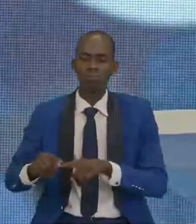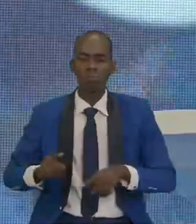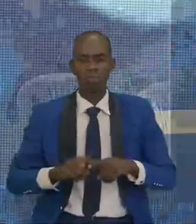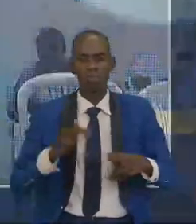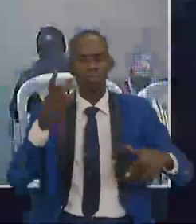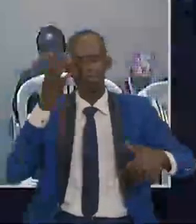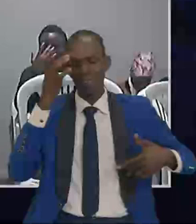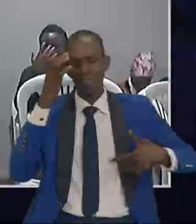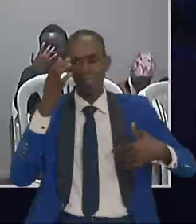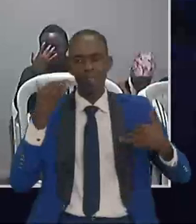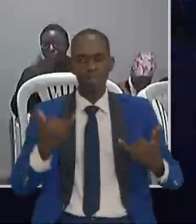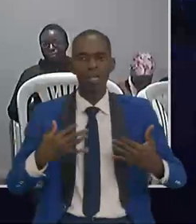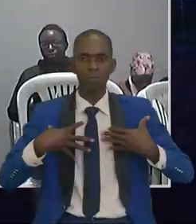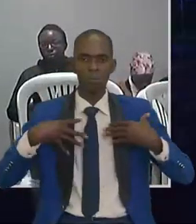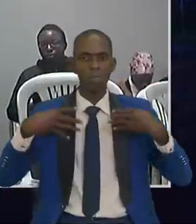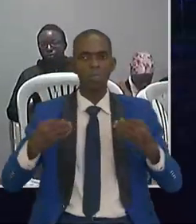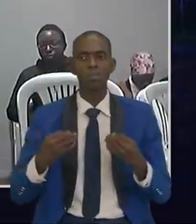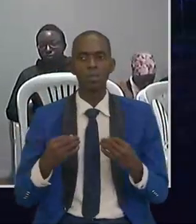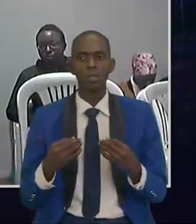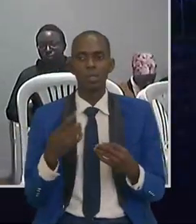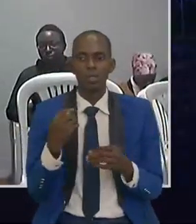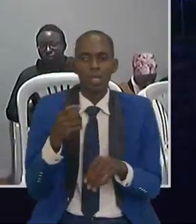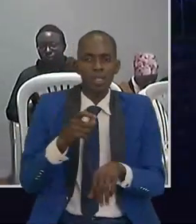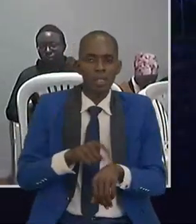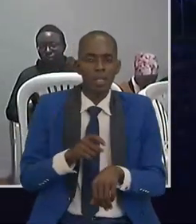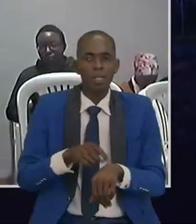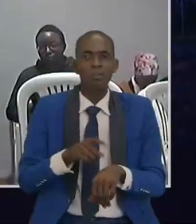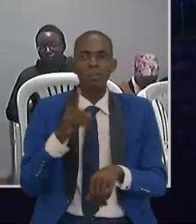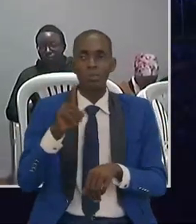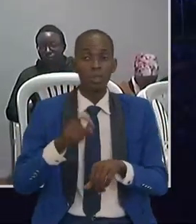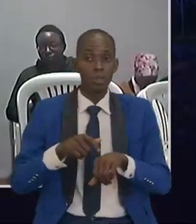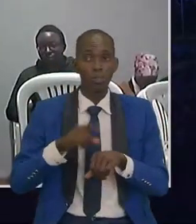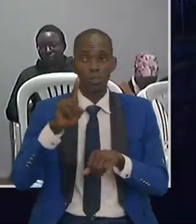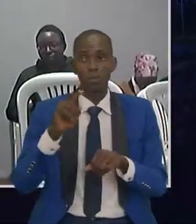Nous avons vu toutes sortes de maladies guéries.